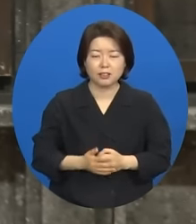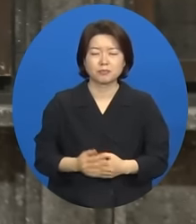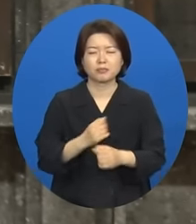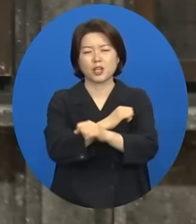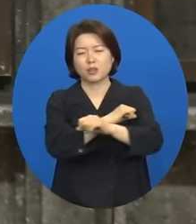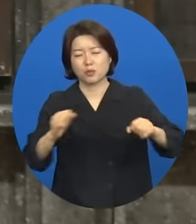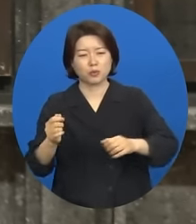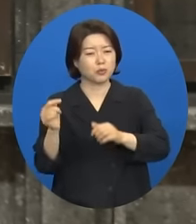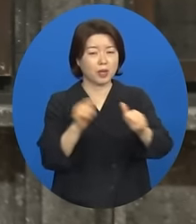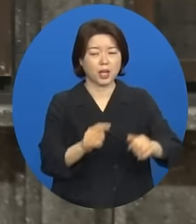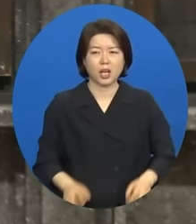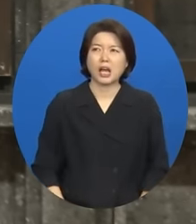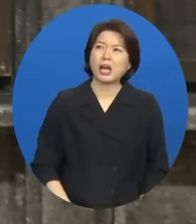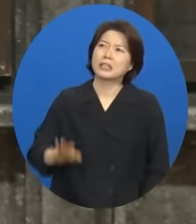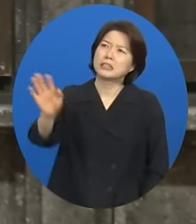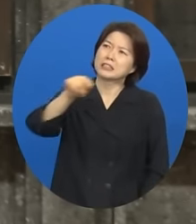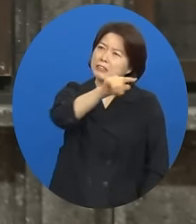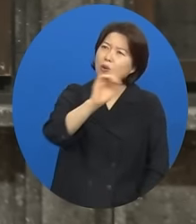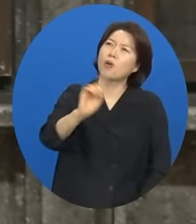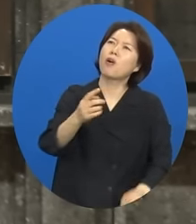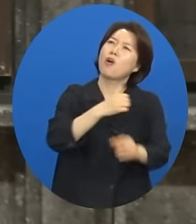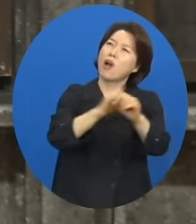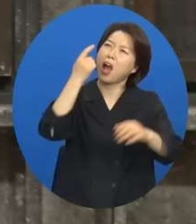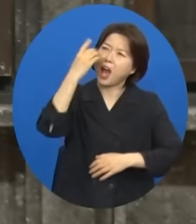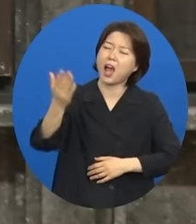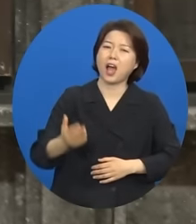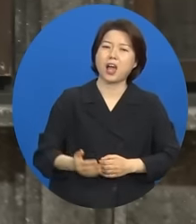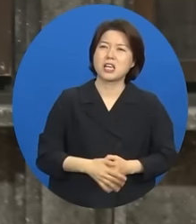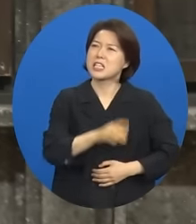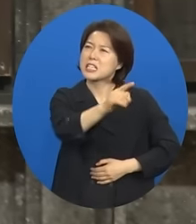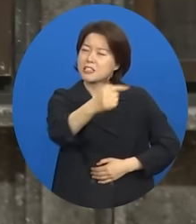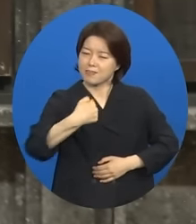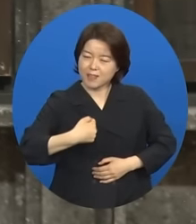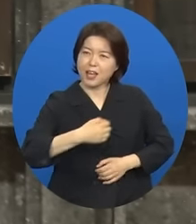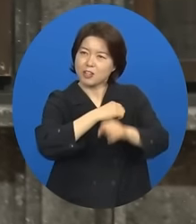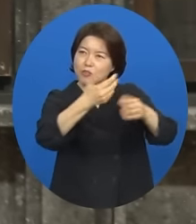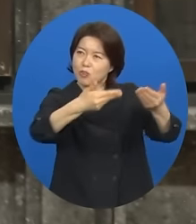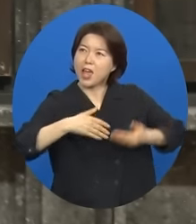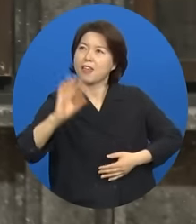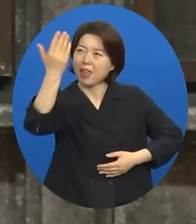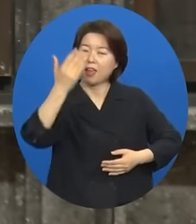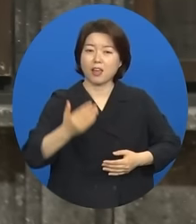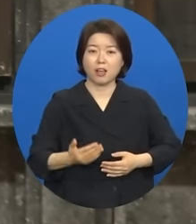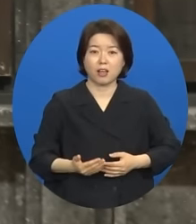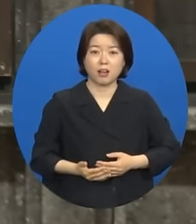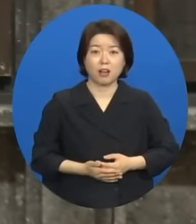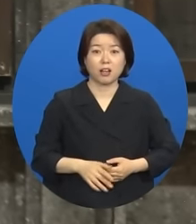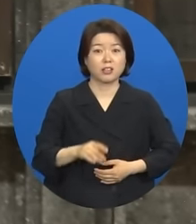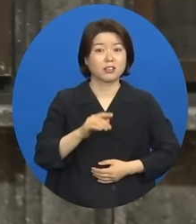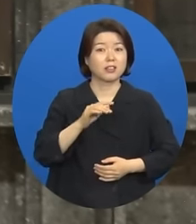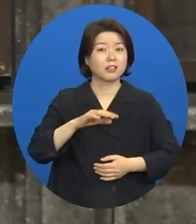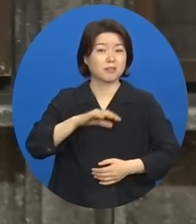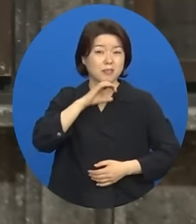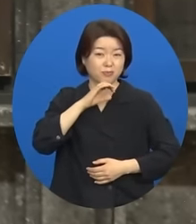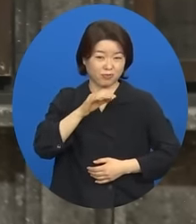용서해라. 내가 그놈을 어떻게 용서합니까? 그놈이 나한테 용서를 빌어야지. 하지 않습니까?